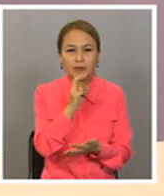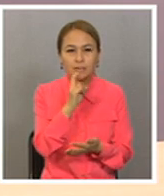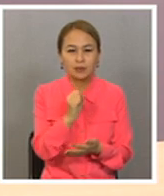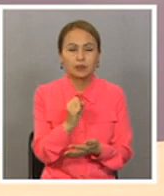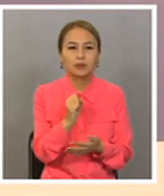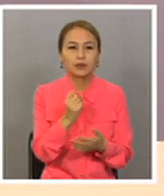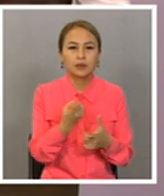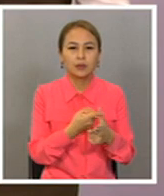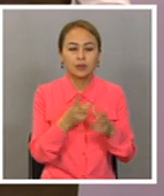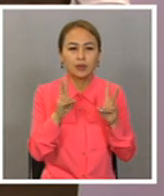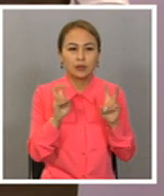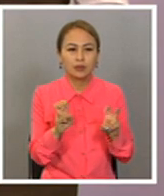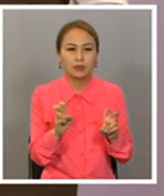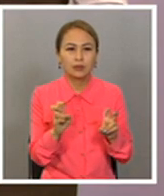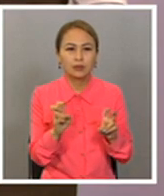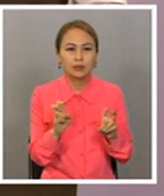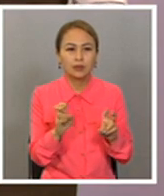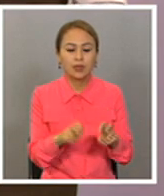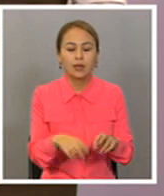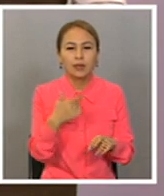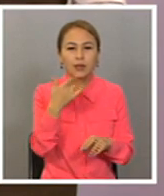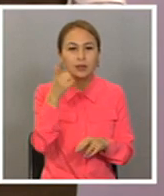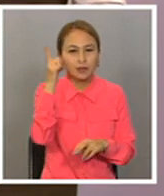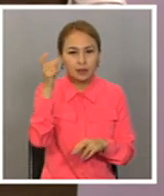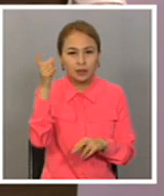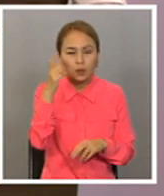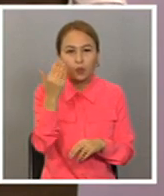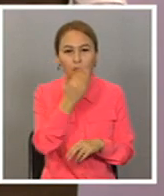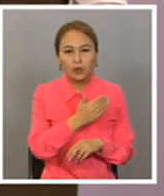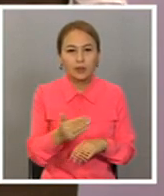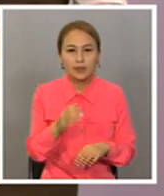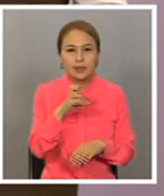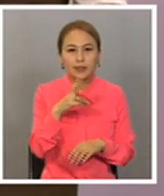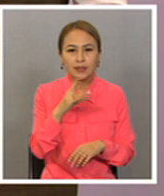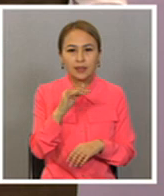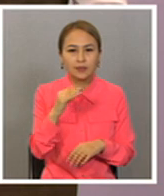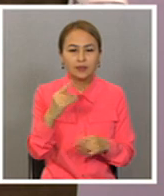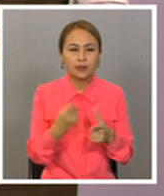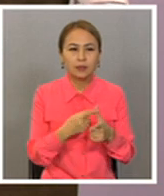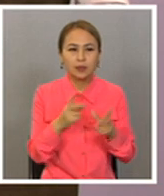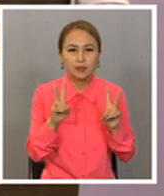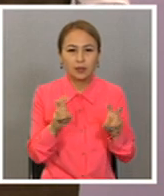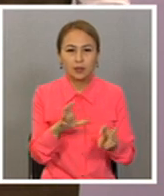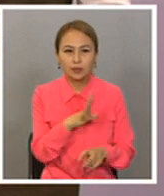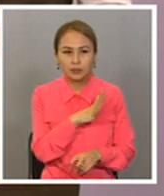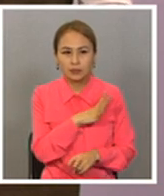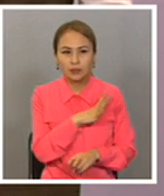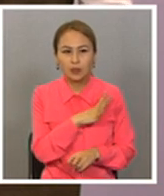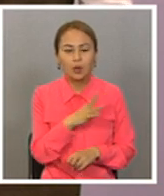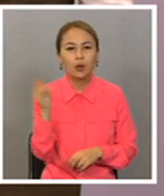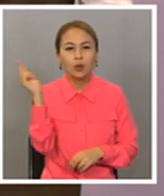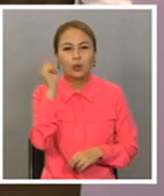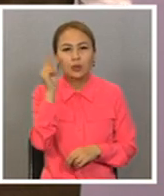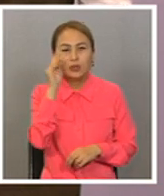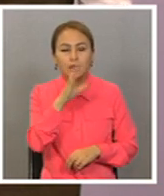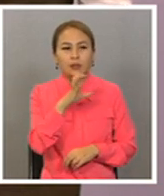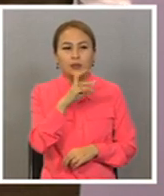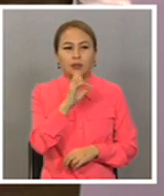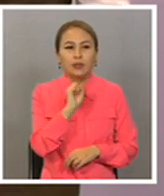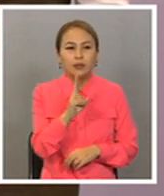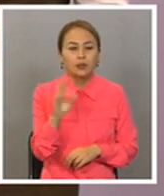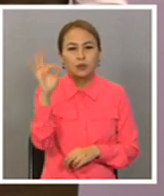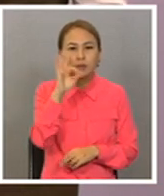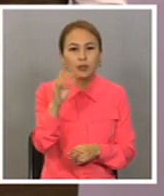Сақ деп атапты. Гректер оларды скифтер деп атаған екен. Оқушылар, сақтар туралы